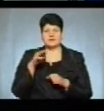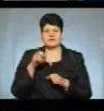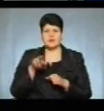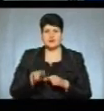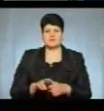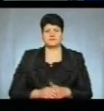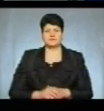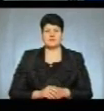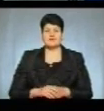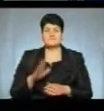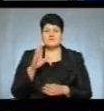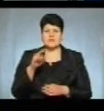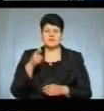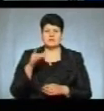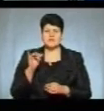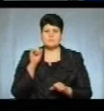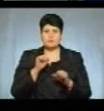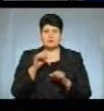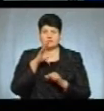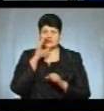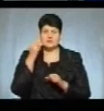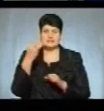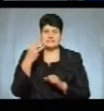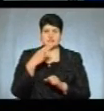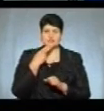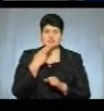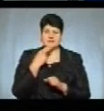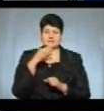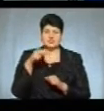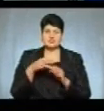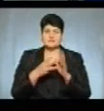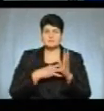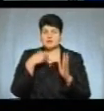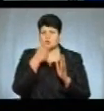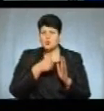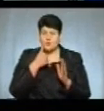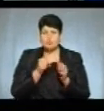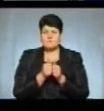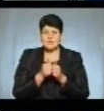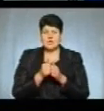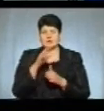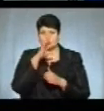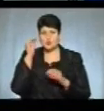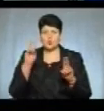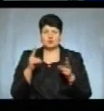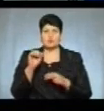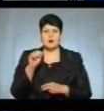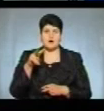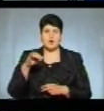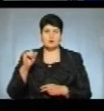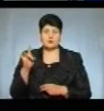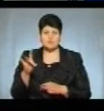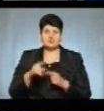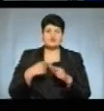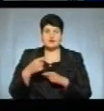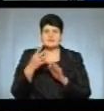26 жовтня. Віталія Гнатишина побили у ніч на 30 червня 2018 року біля нічного клубу «Алюр» у Тернополі. Через 9